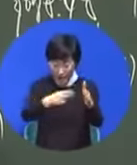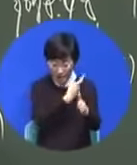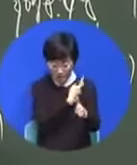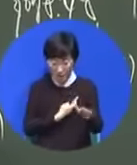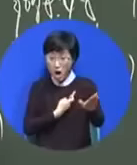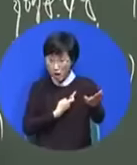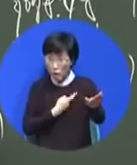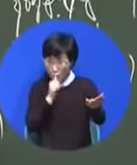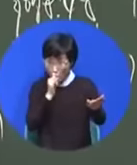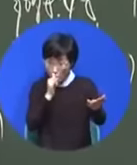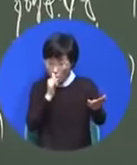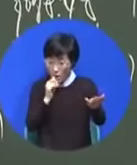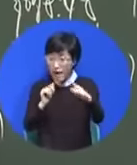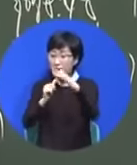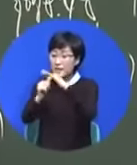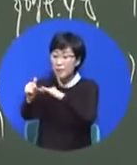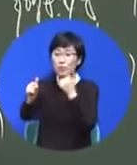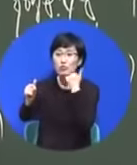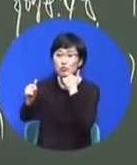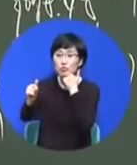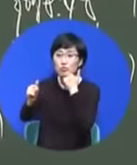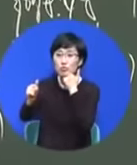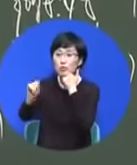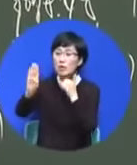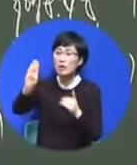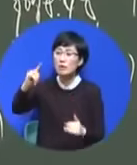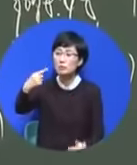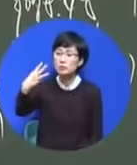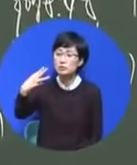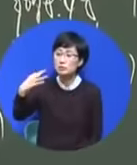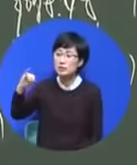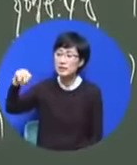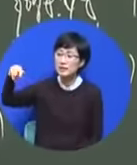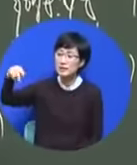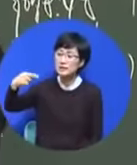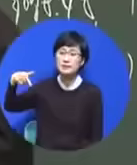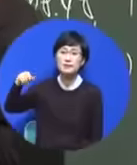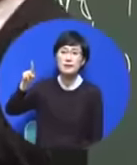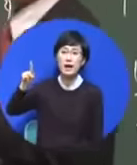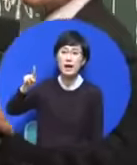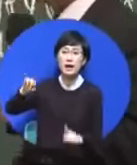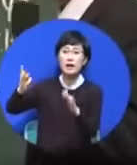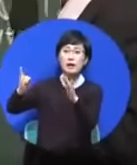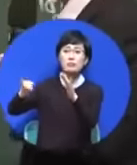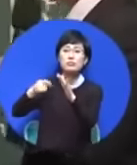브리스가니다이 사람들이 남긴 중요한 업적입니다